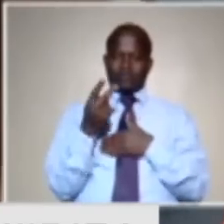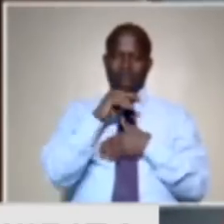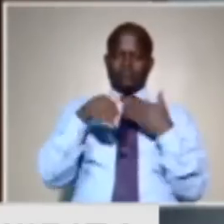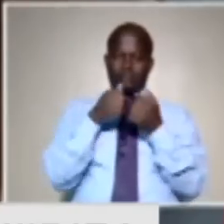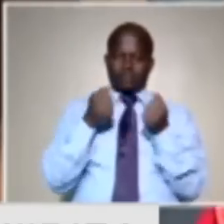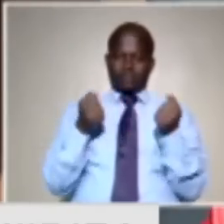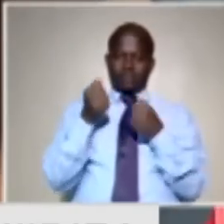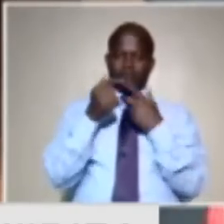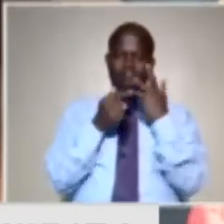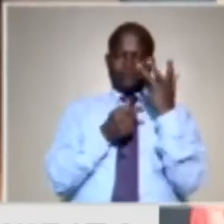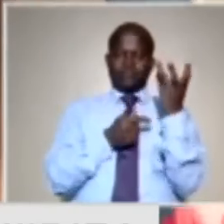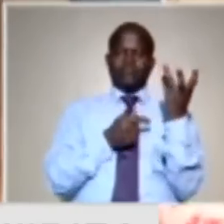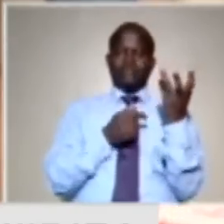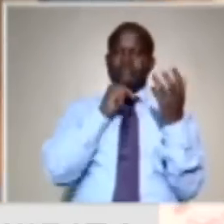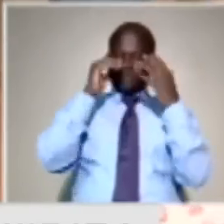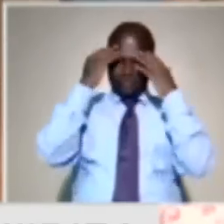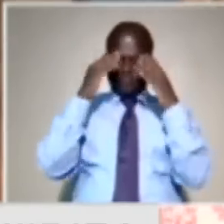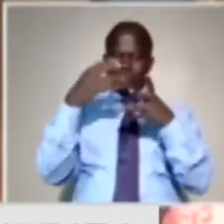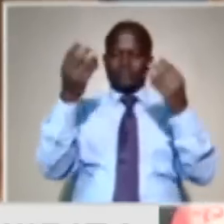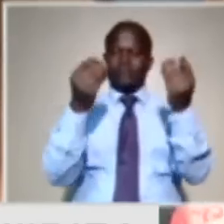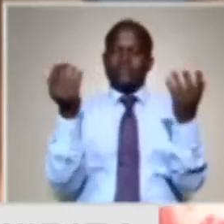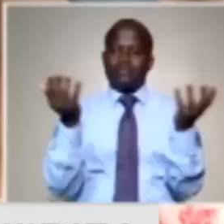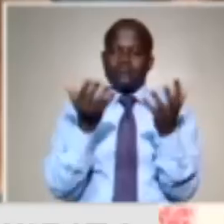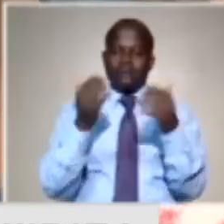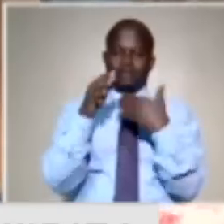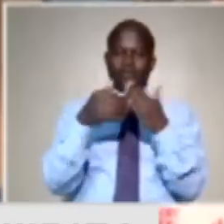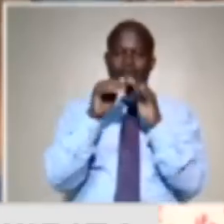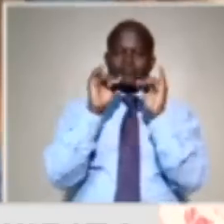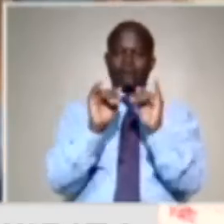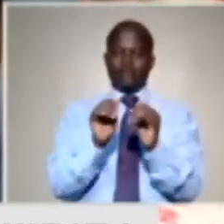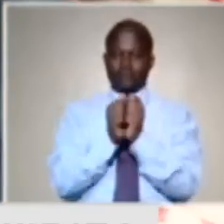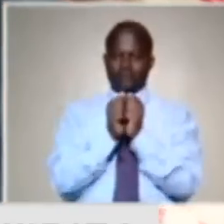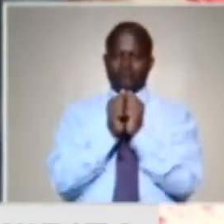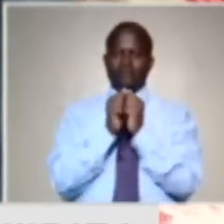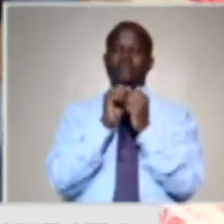icyo kirido cyo nari nafashe ntabwo nzi iyo cyagiye tuguma aho ngaho